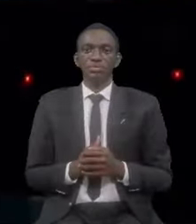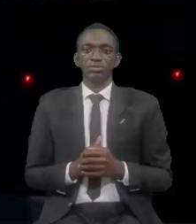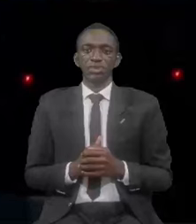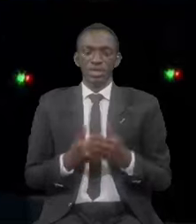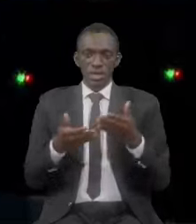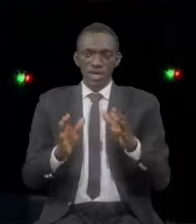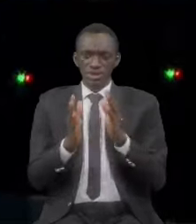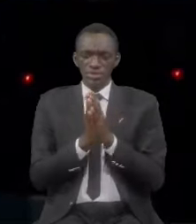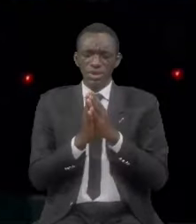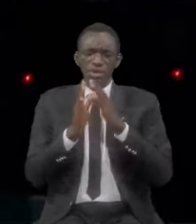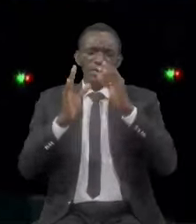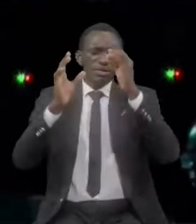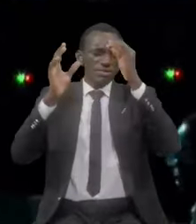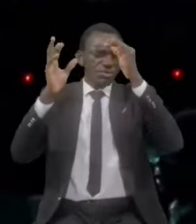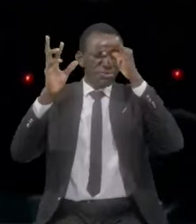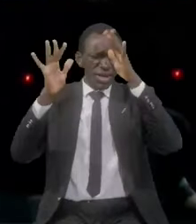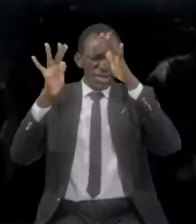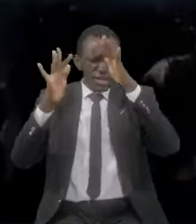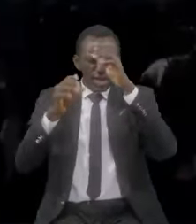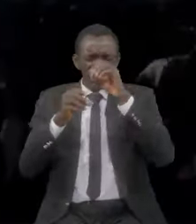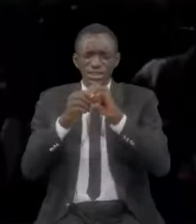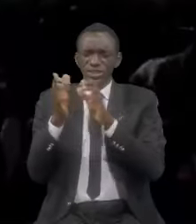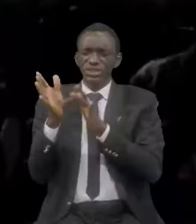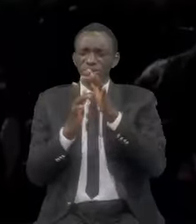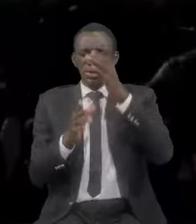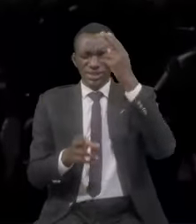Père, au nom de Jésus,